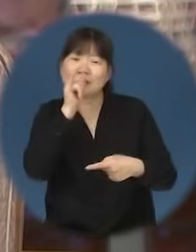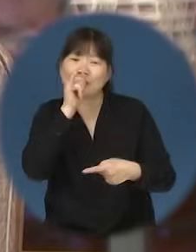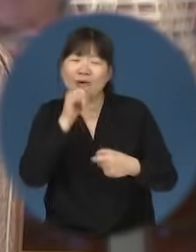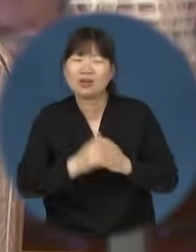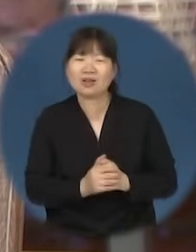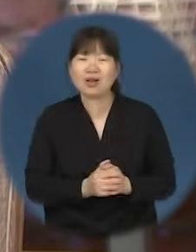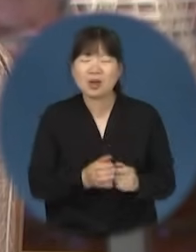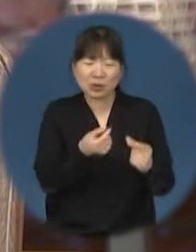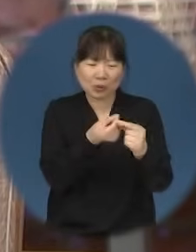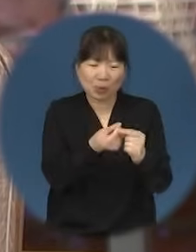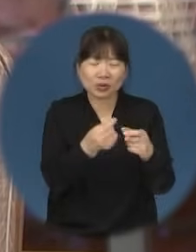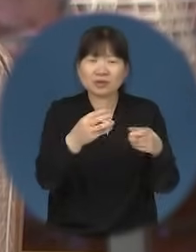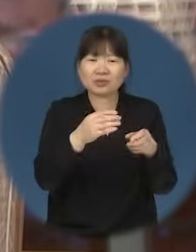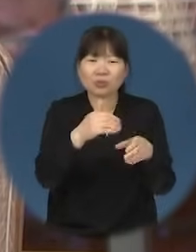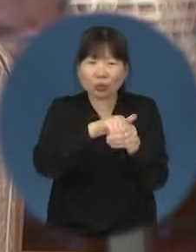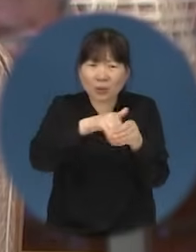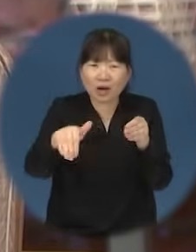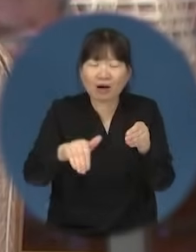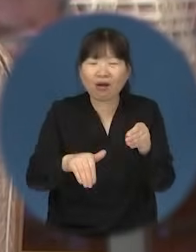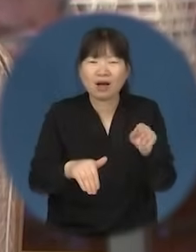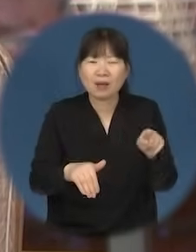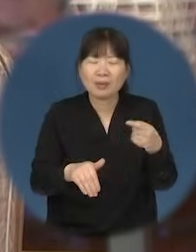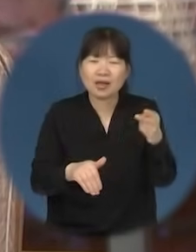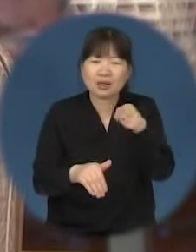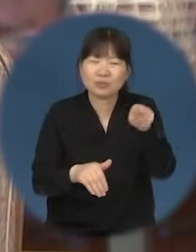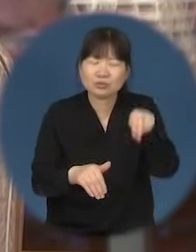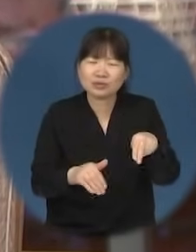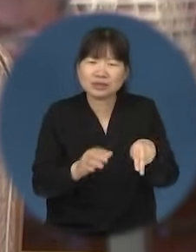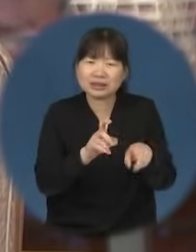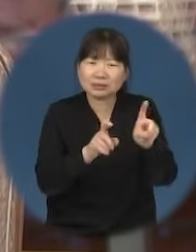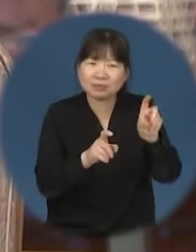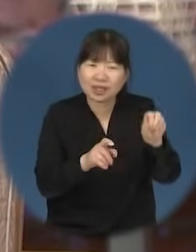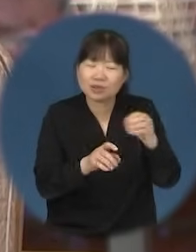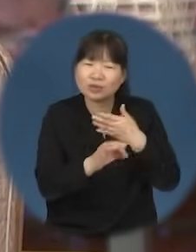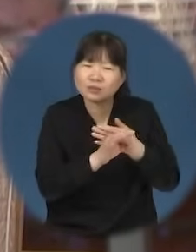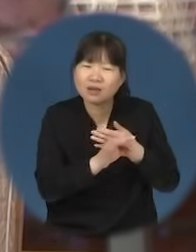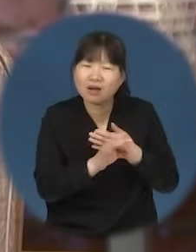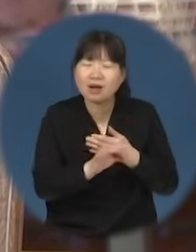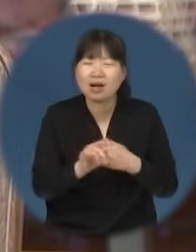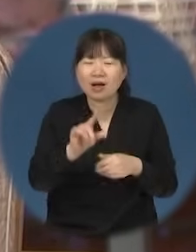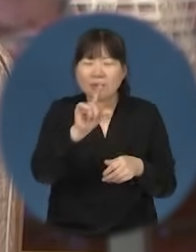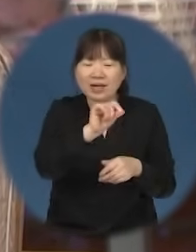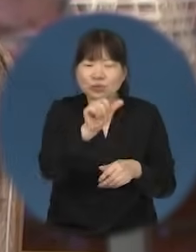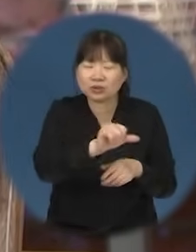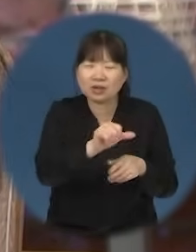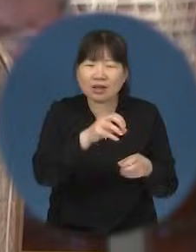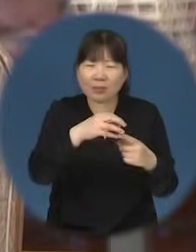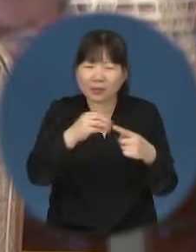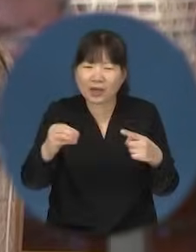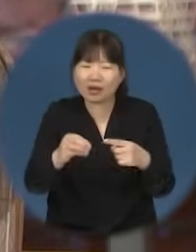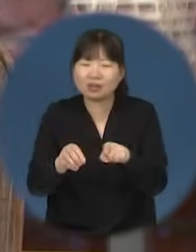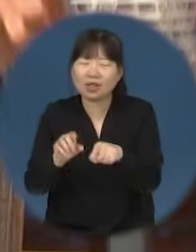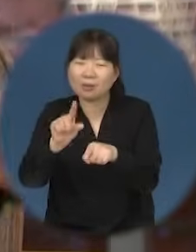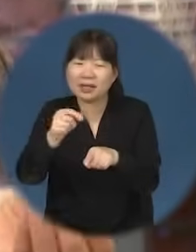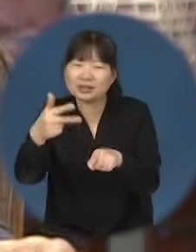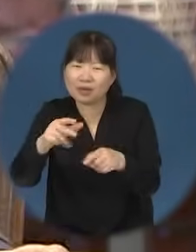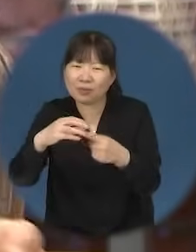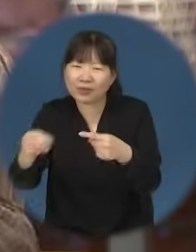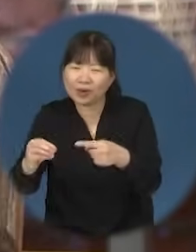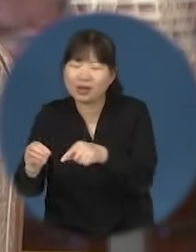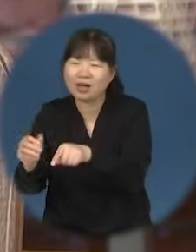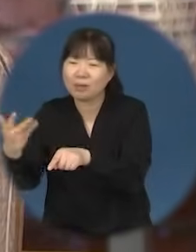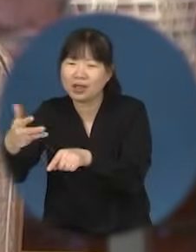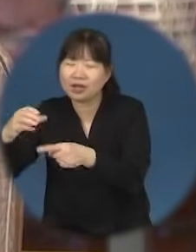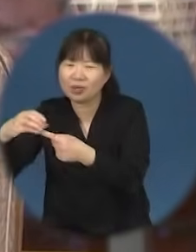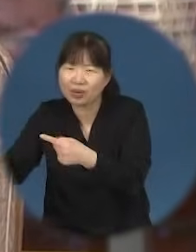경우는 특히 많이 뛰죠. 예를 들어서 뭐 100불, 10만 원이다 그러면 여기서 한 15,000원 뛰고 여기서 17,000원 뛰고 여기서 8,000원